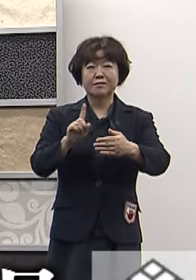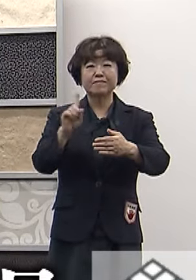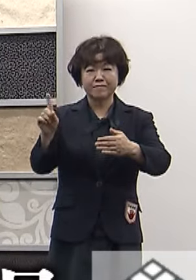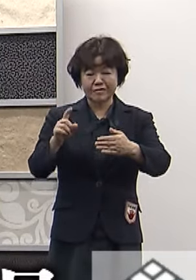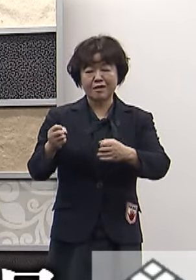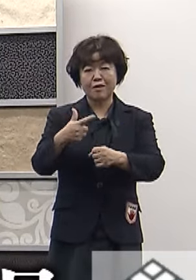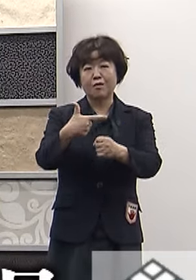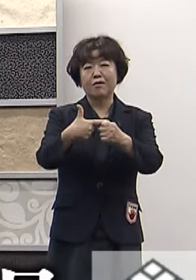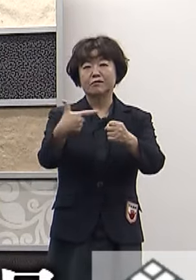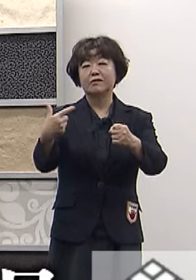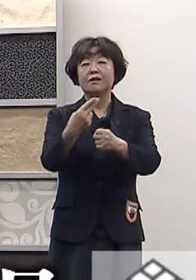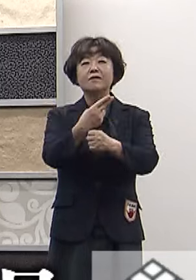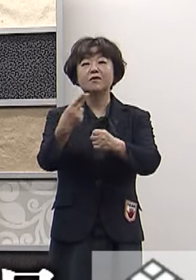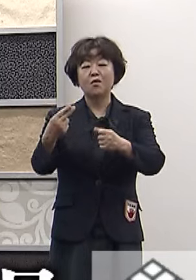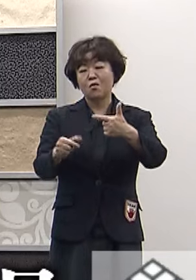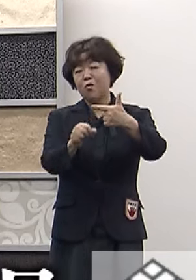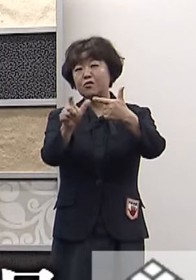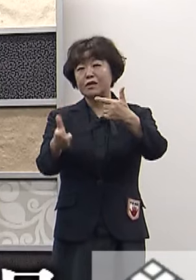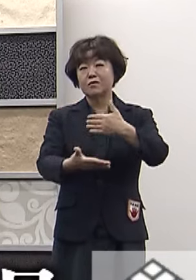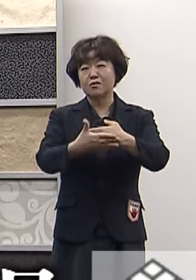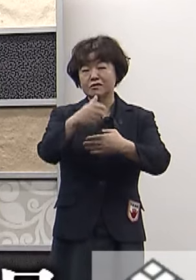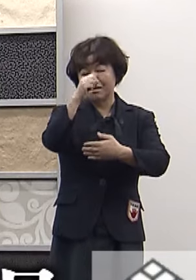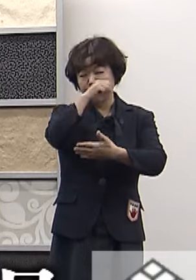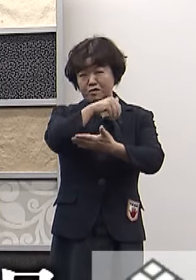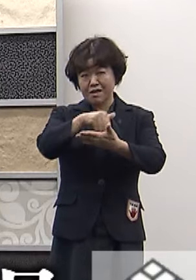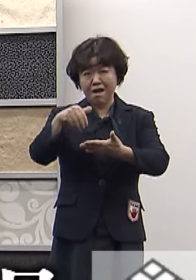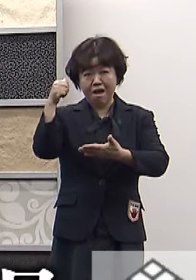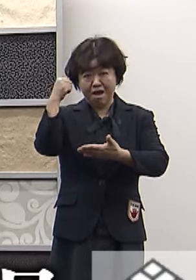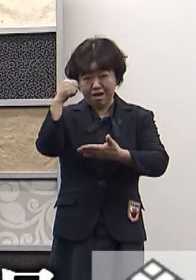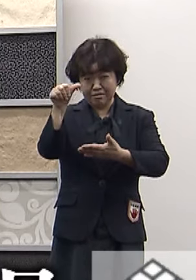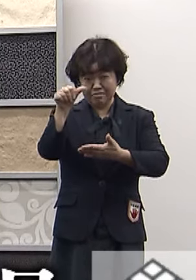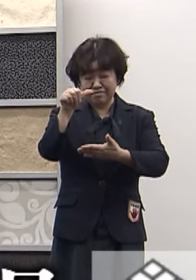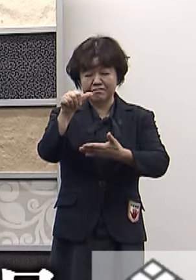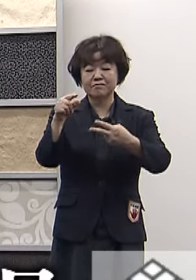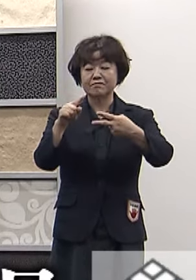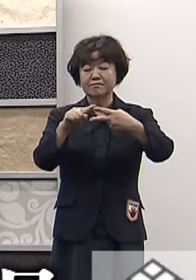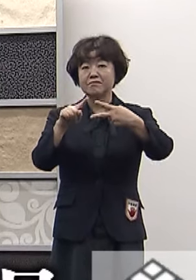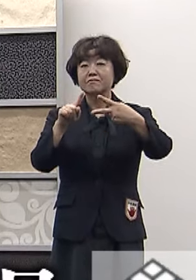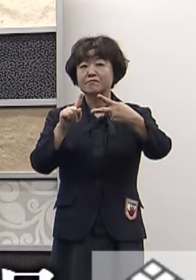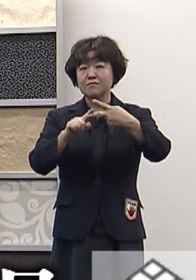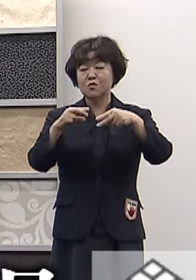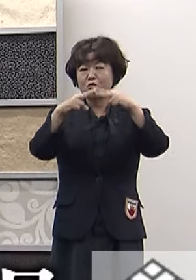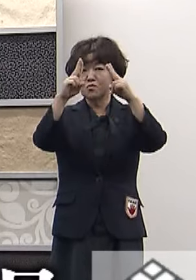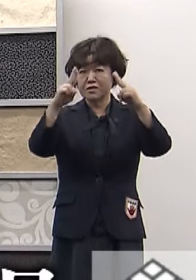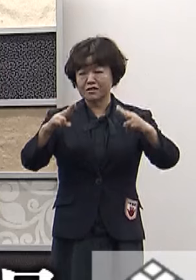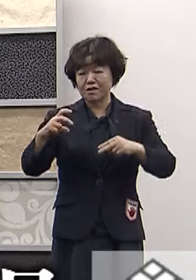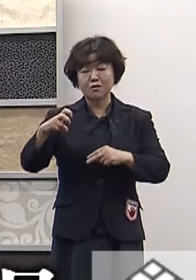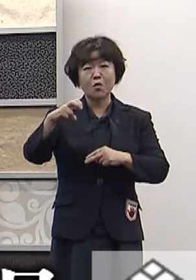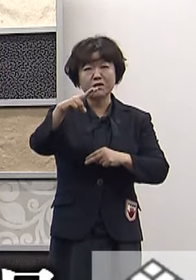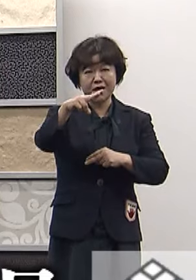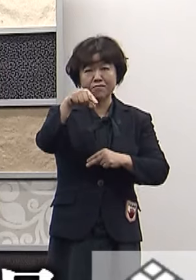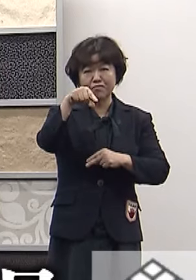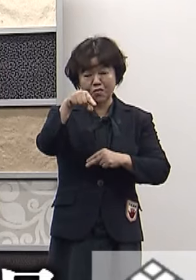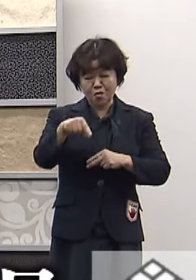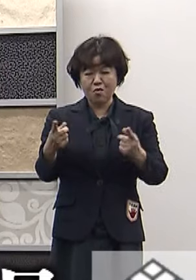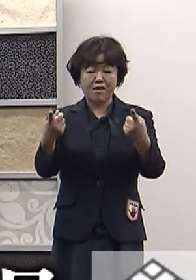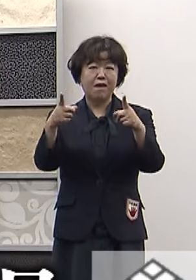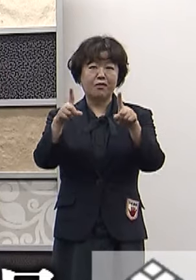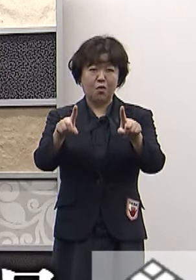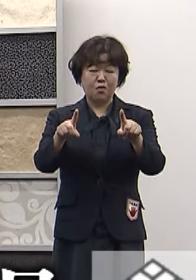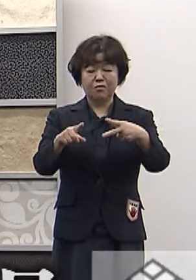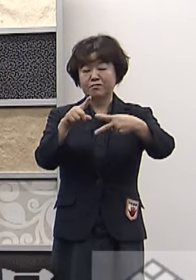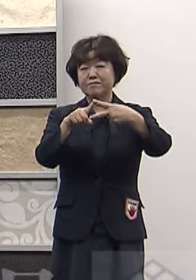令和6年度6月補正予算案等について、富士山登山規制に係る仮設ゲートの設置等についての